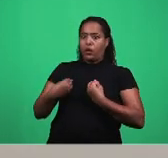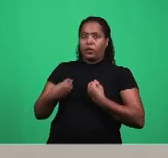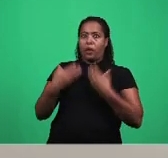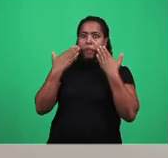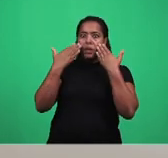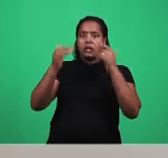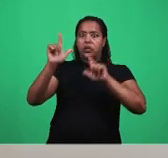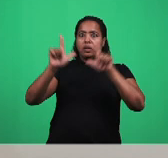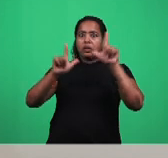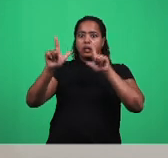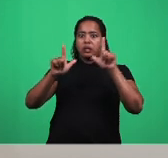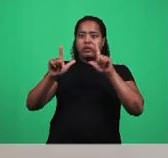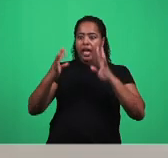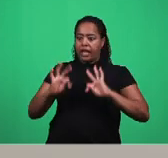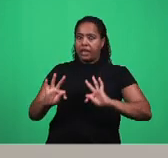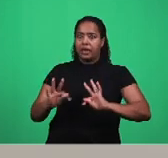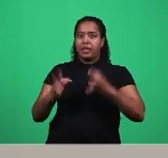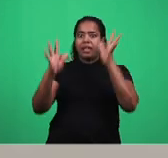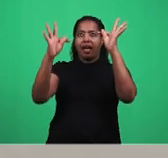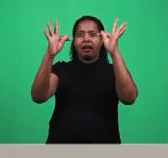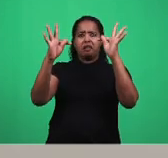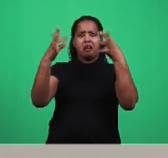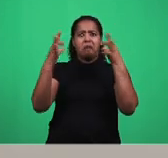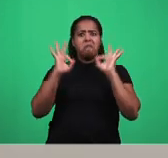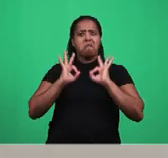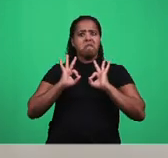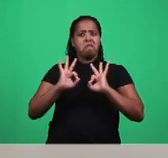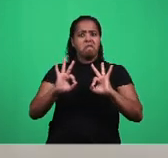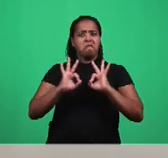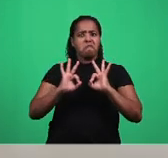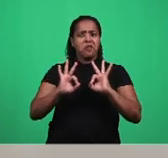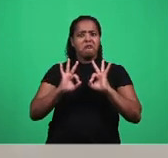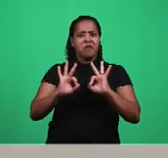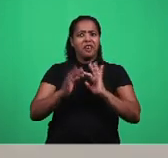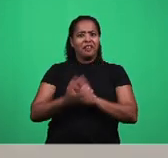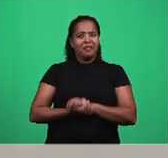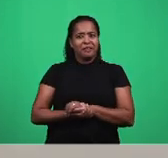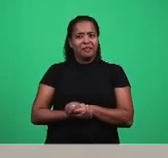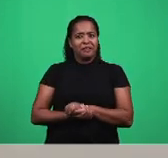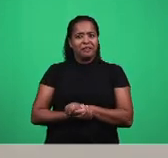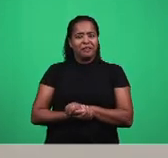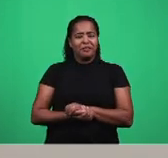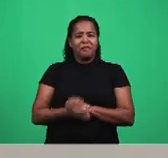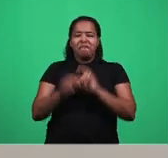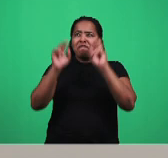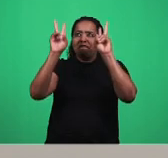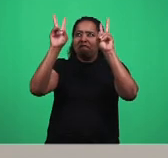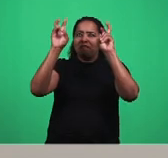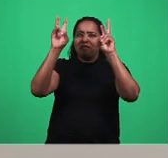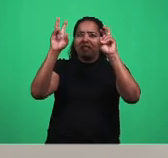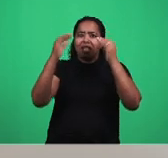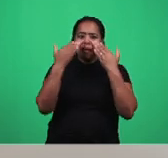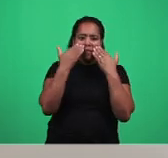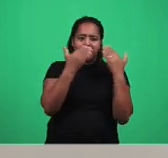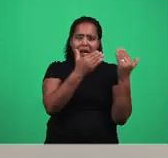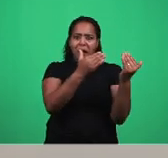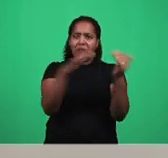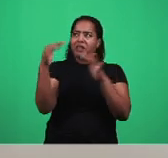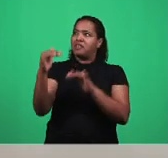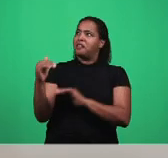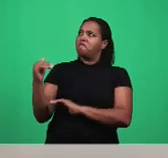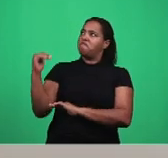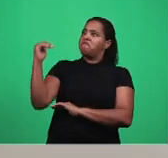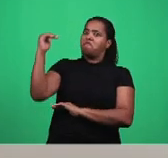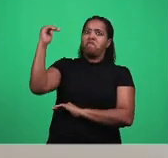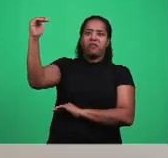technique et rajouter aux thématiques présentées de grande relevance et